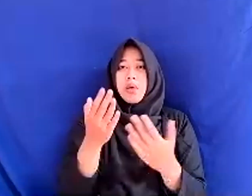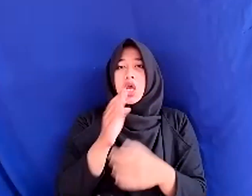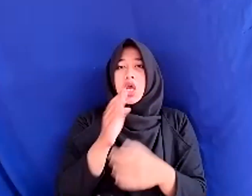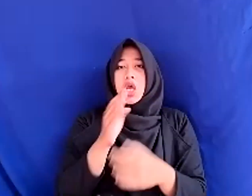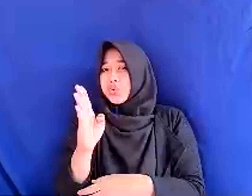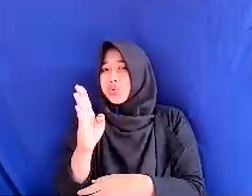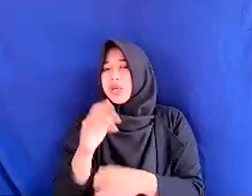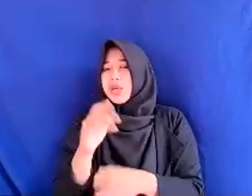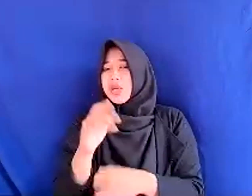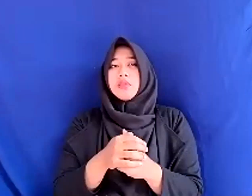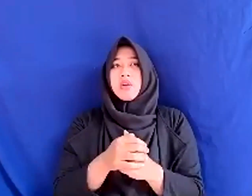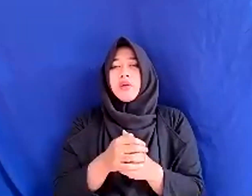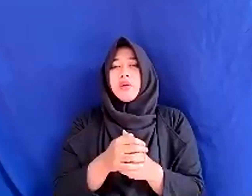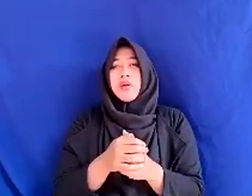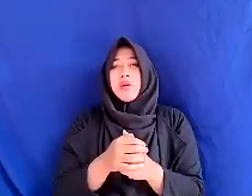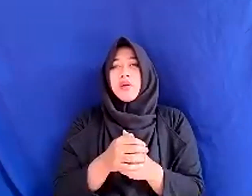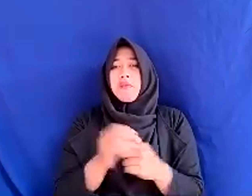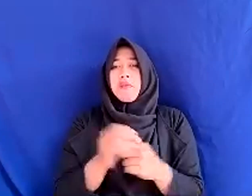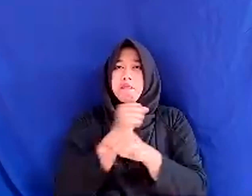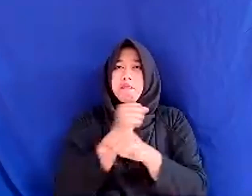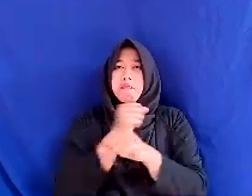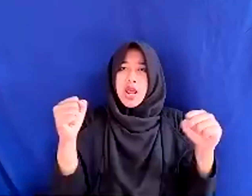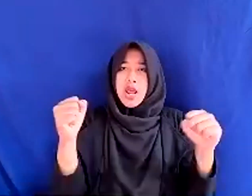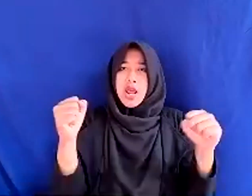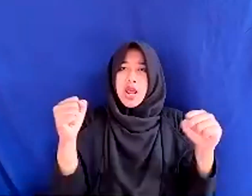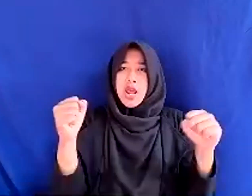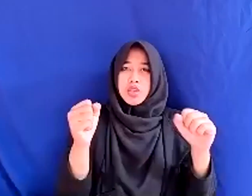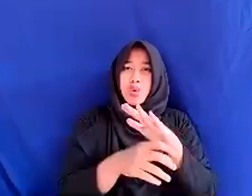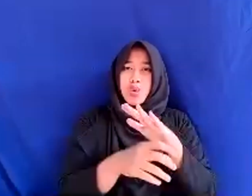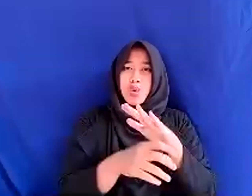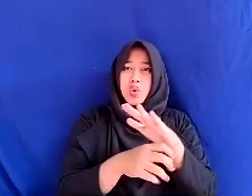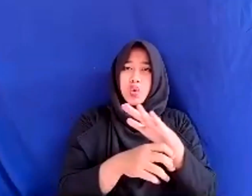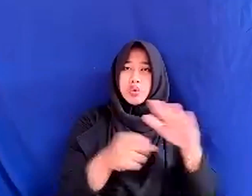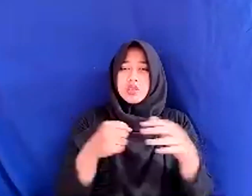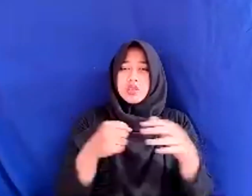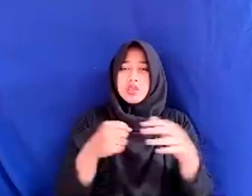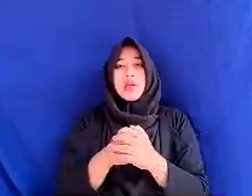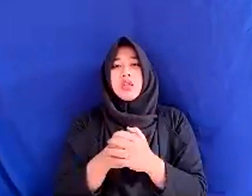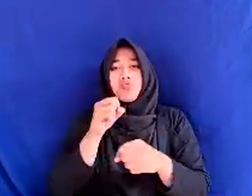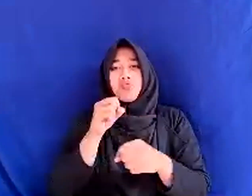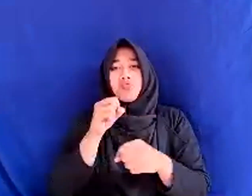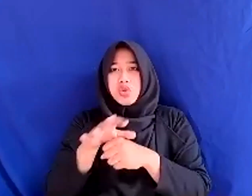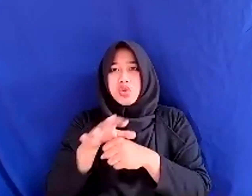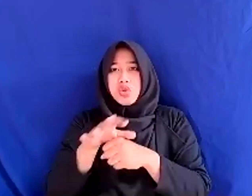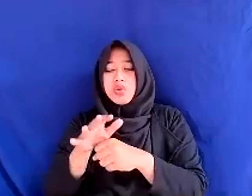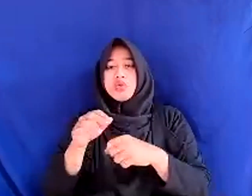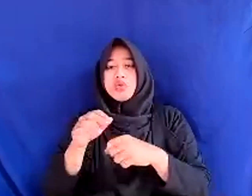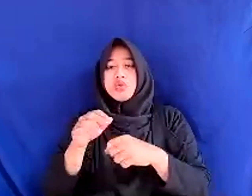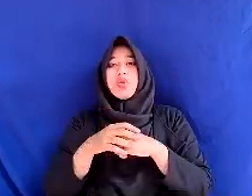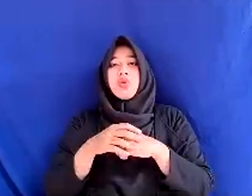berantas korupsi dan virus-virus gejalanya korupsi seperti itu ya. Karena kita ketahui